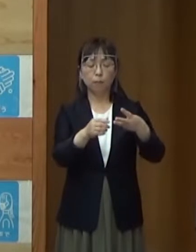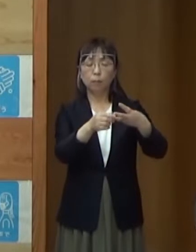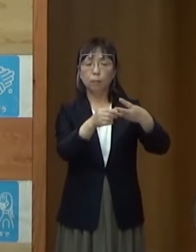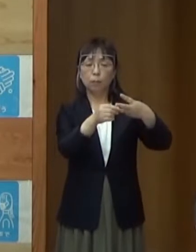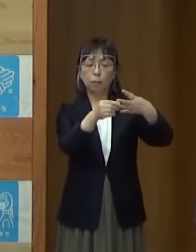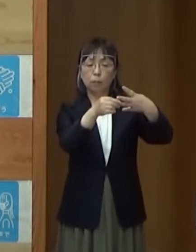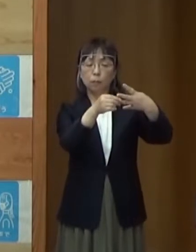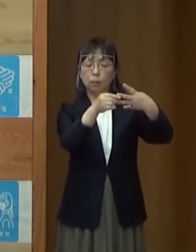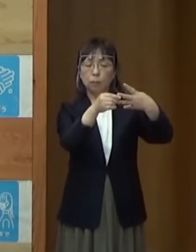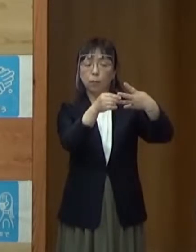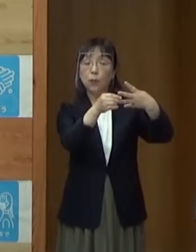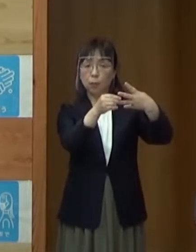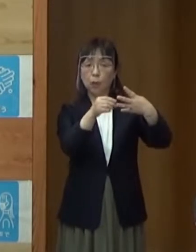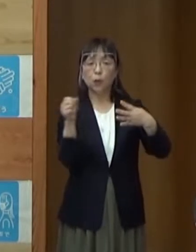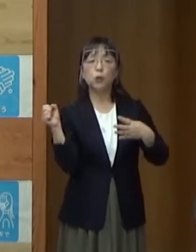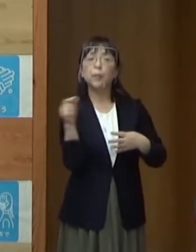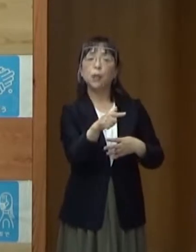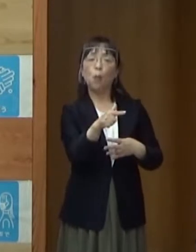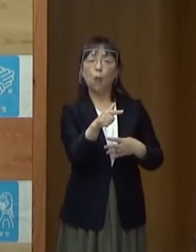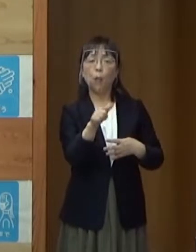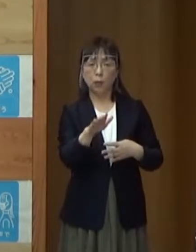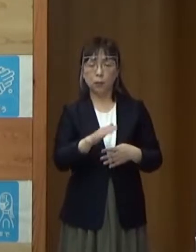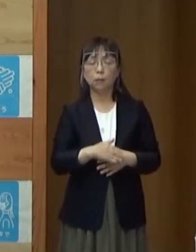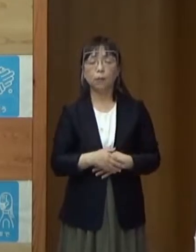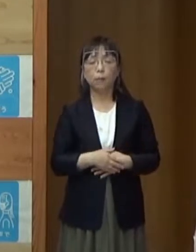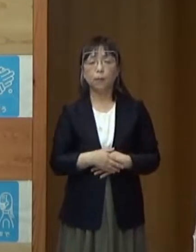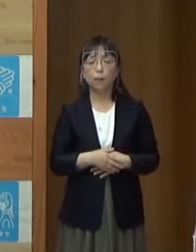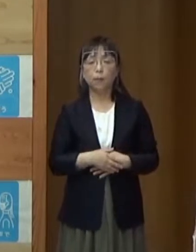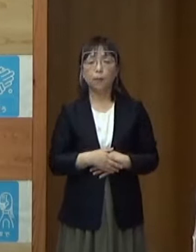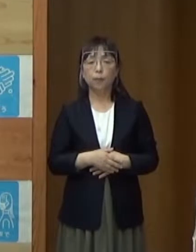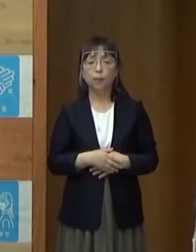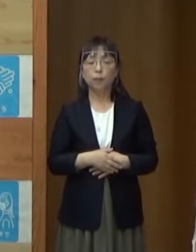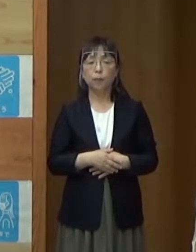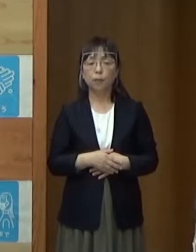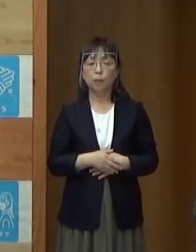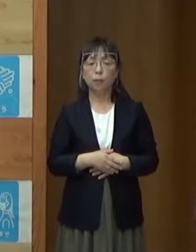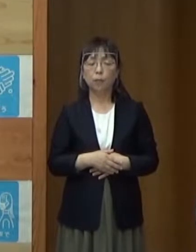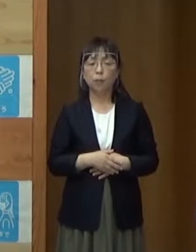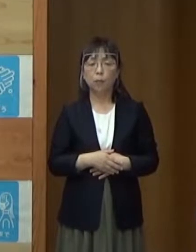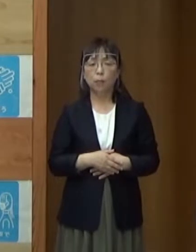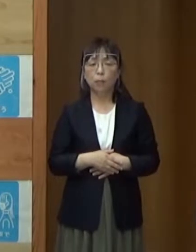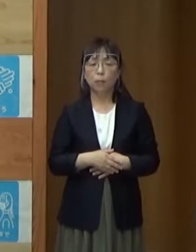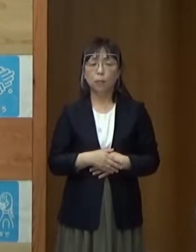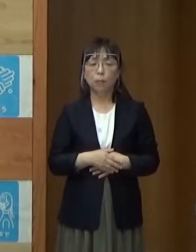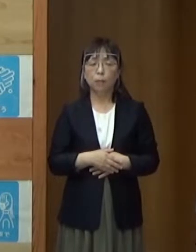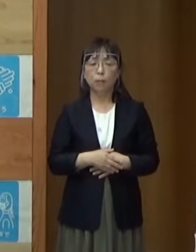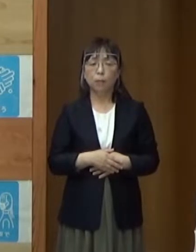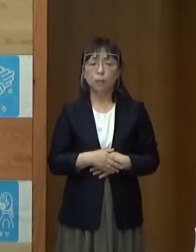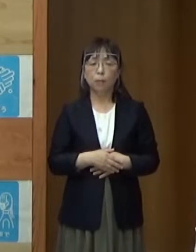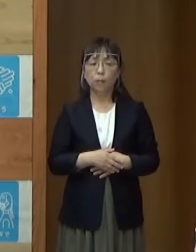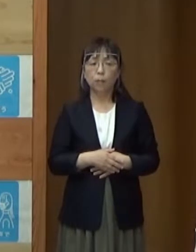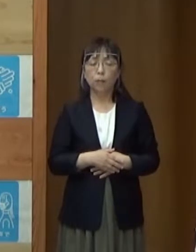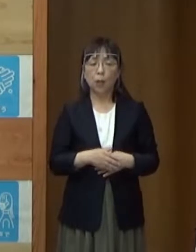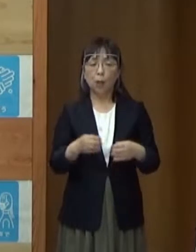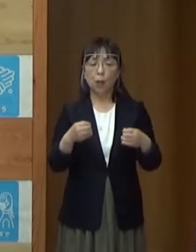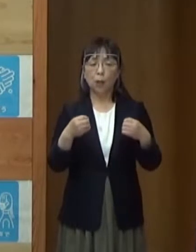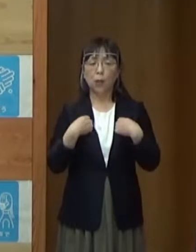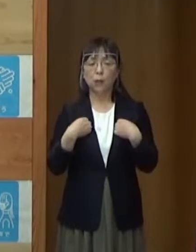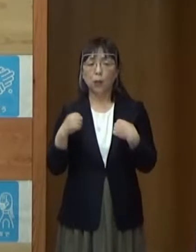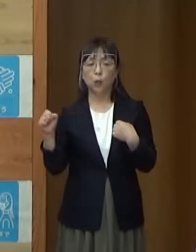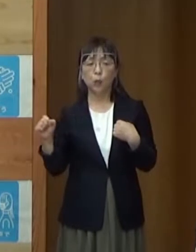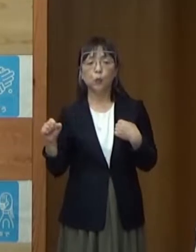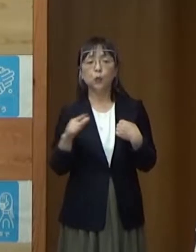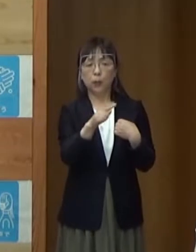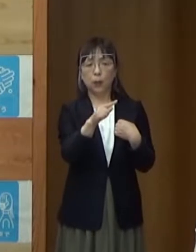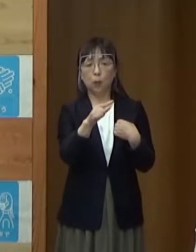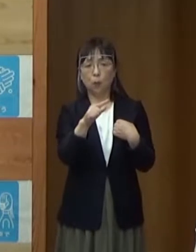ですね、そのスピードです。感染のスピード、この上昇です。この感染のスピード